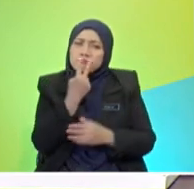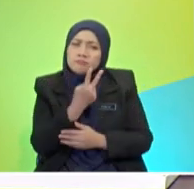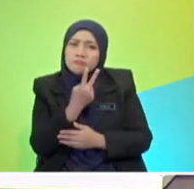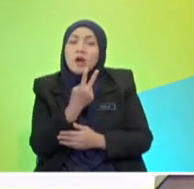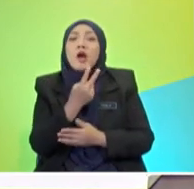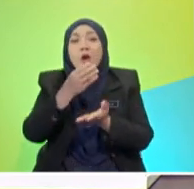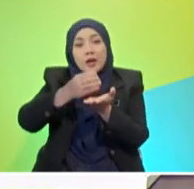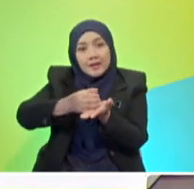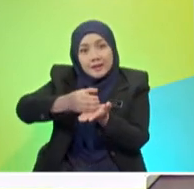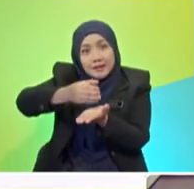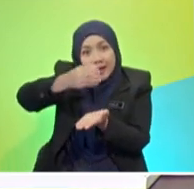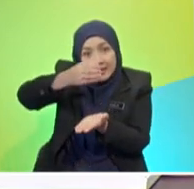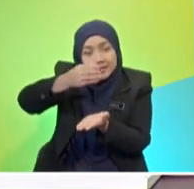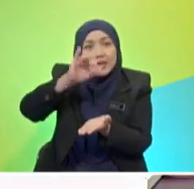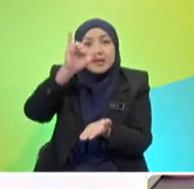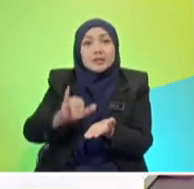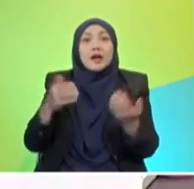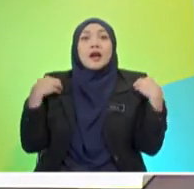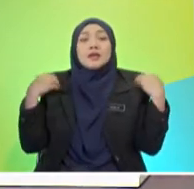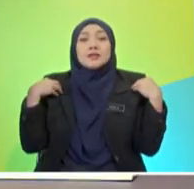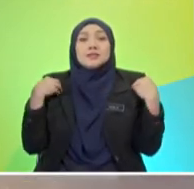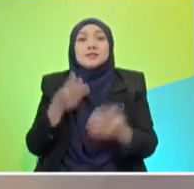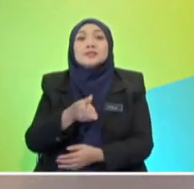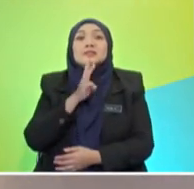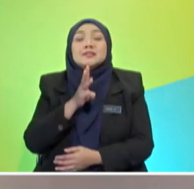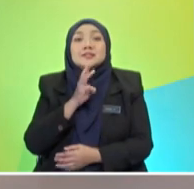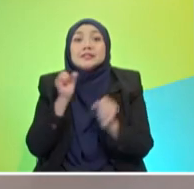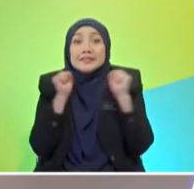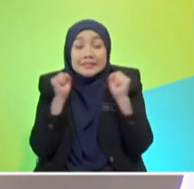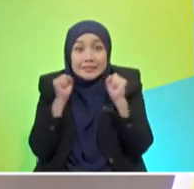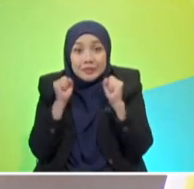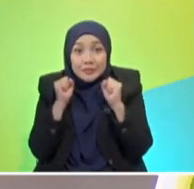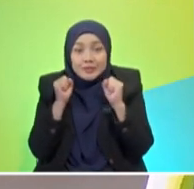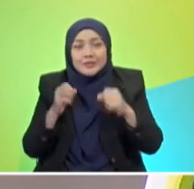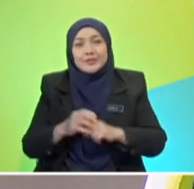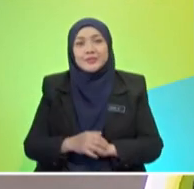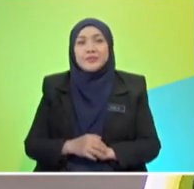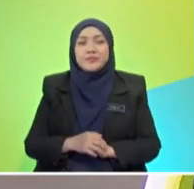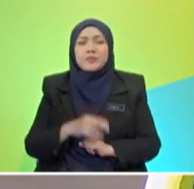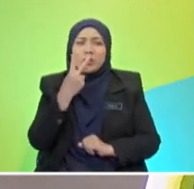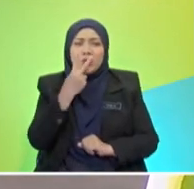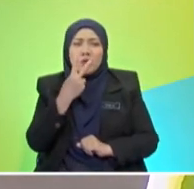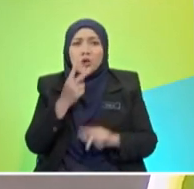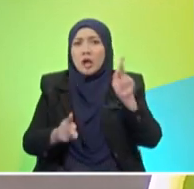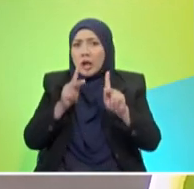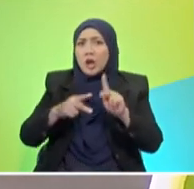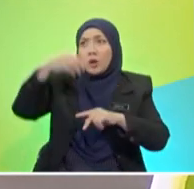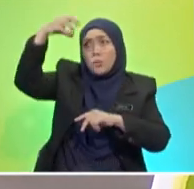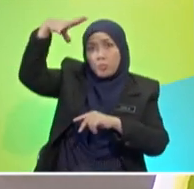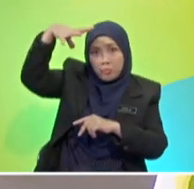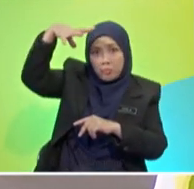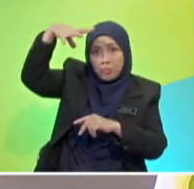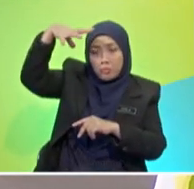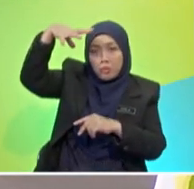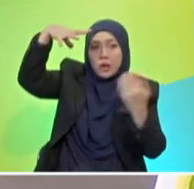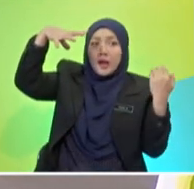gelas yang mengandungi ais, cikgu. Kiub ais. Okey. Kalaulah di bawah cahaya matahari ada